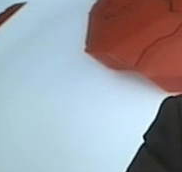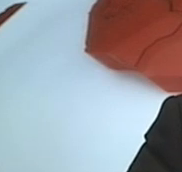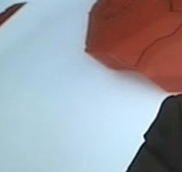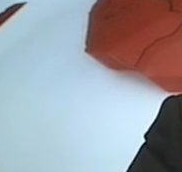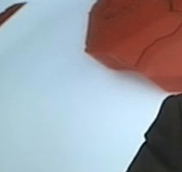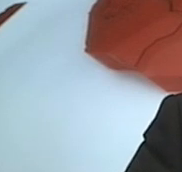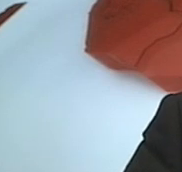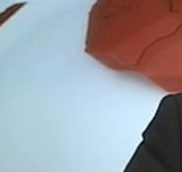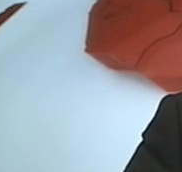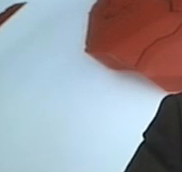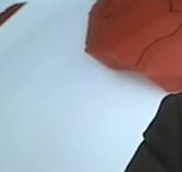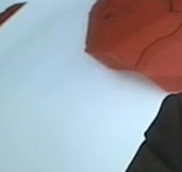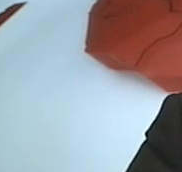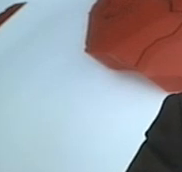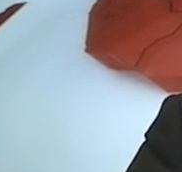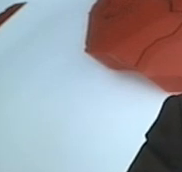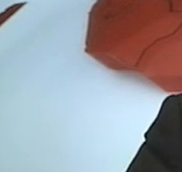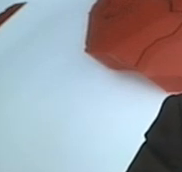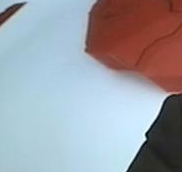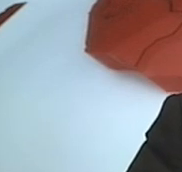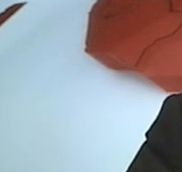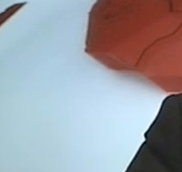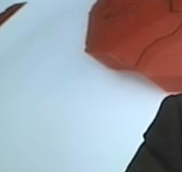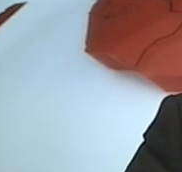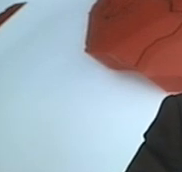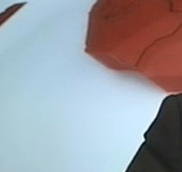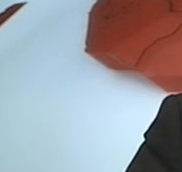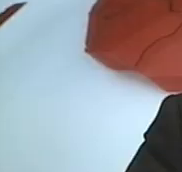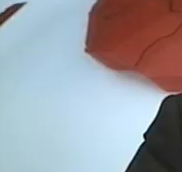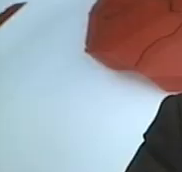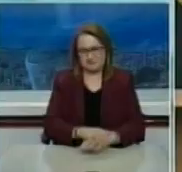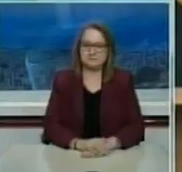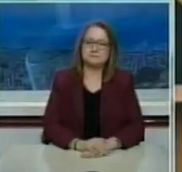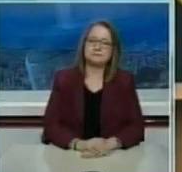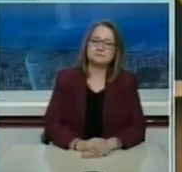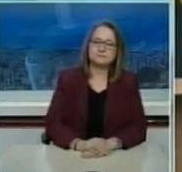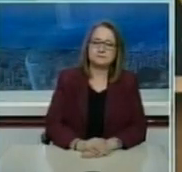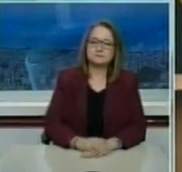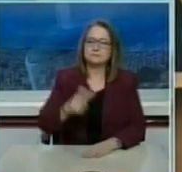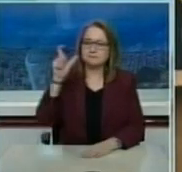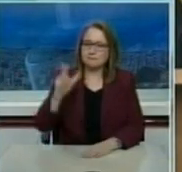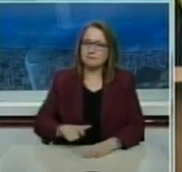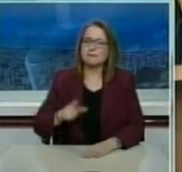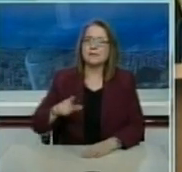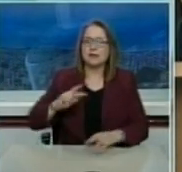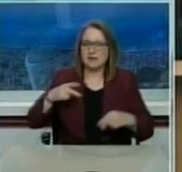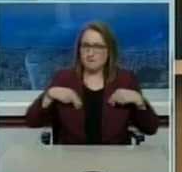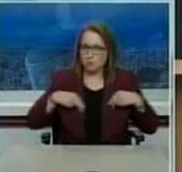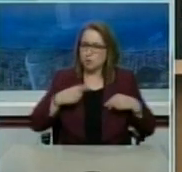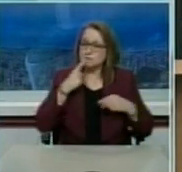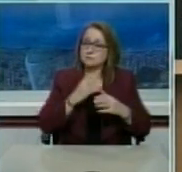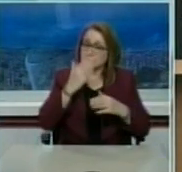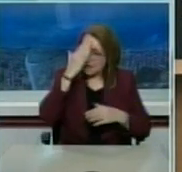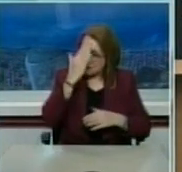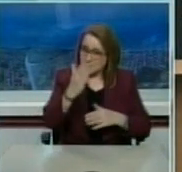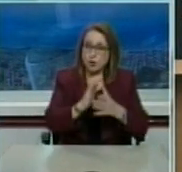αλλά και για το τι θα γίνει με τα δέσποτα σε ολόκληρη τη χώρα από τον Υφυπουργό Νίκο Χαρδαλιά. Ας δούμε ένα απόσπασμα. Καλησπέρα σας και χρόνια πολλά. Η